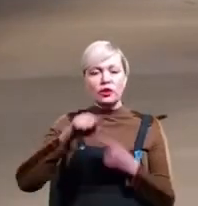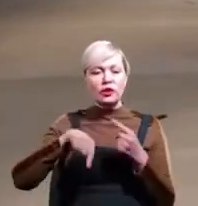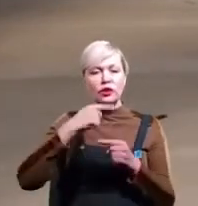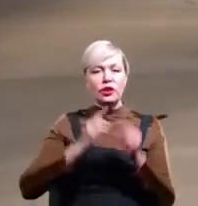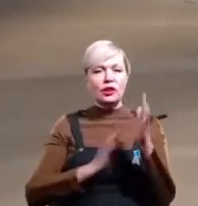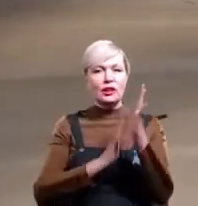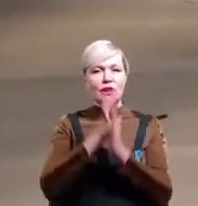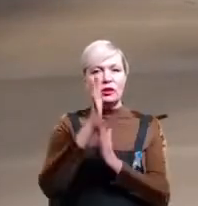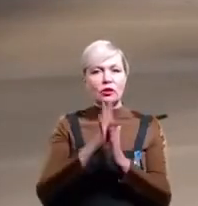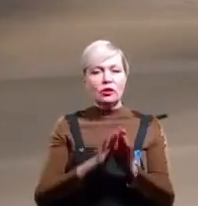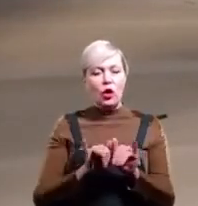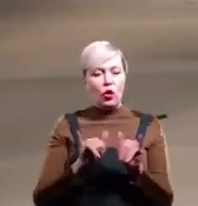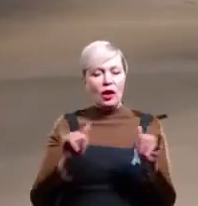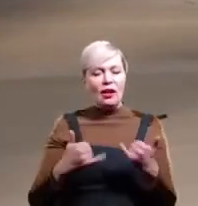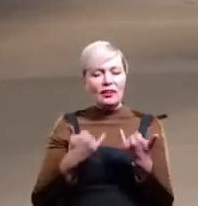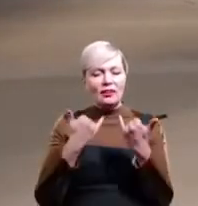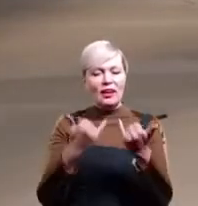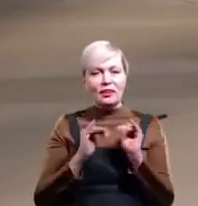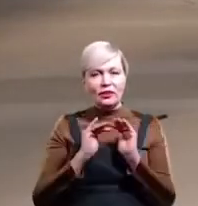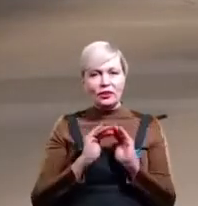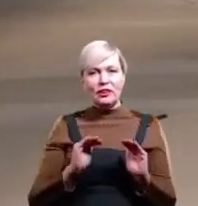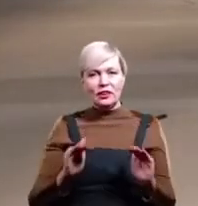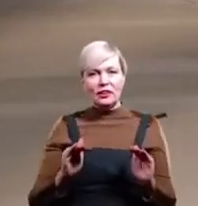детей. Если так, хоп.